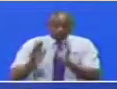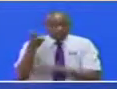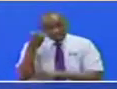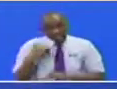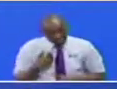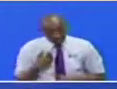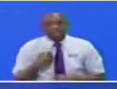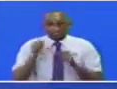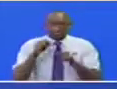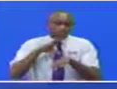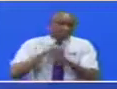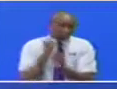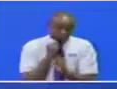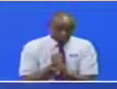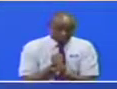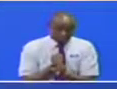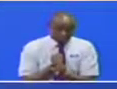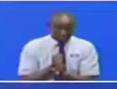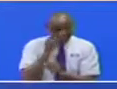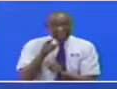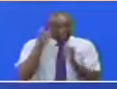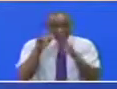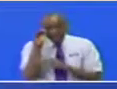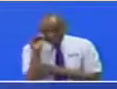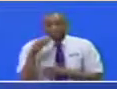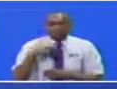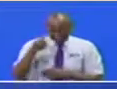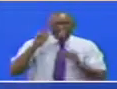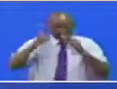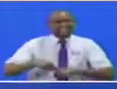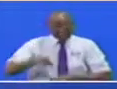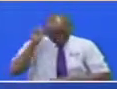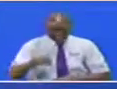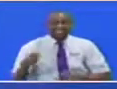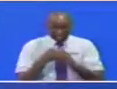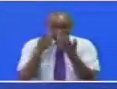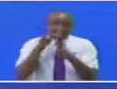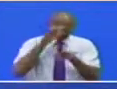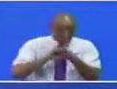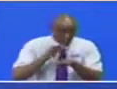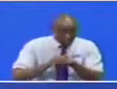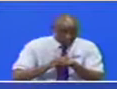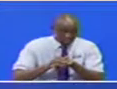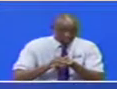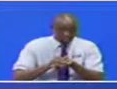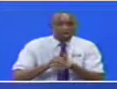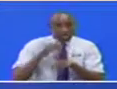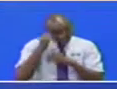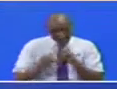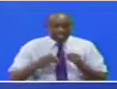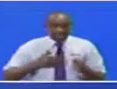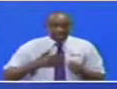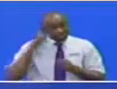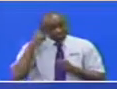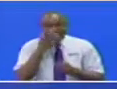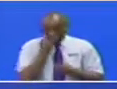hiyo ya kupata kazi. Na hiyo tukiuliza watu wanakubali, hiyo ni kitu mzuri, inchi ingeonelea